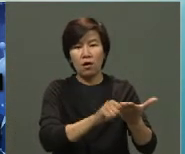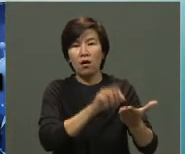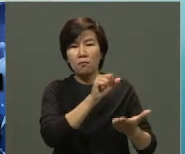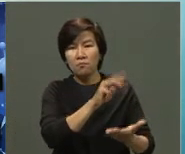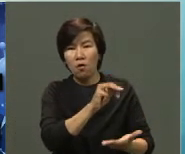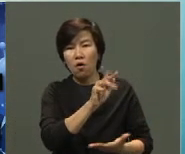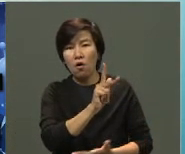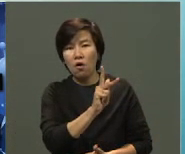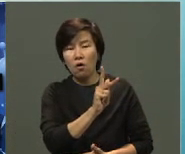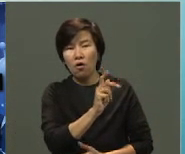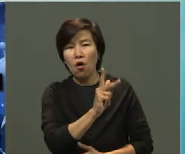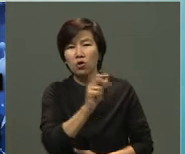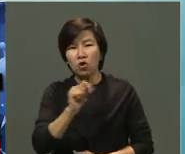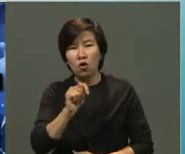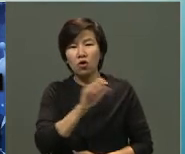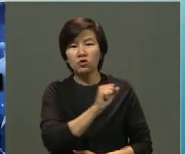มีการแสดงเพื่อบันเทิงเต้นรำนะครับแล้วอีกอันนึงก็คือฉายภาพวีดีทัศน์ในคาราโอเกะซึ่งอันนี้ทางกระทรวงวัฒนธรรมเป็นผู้ถือกฎหมายชุดนี้อยู่นะครับเพราะฉะนั้นตรงนี้ก็ต้องมอบให้ทำมทสชวตร่วมกับศธ.